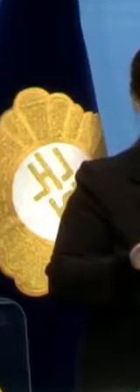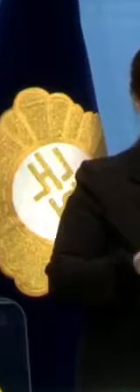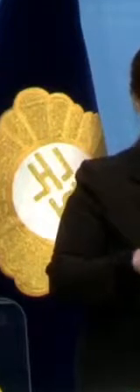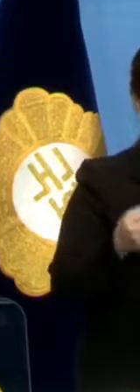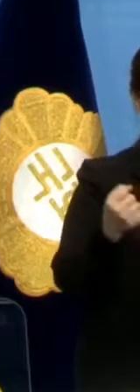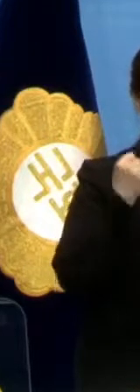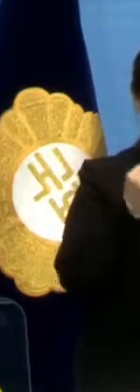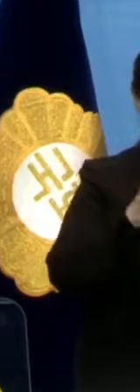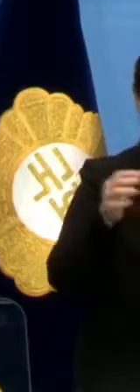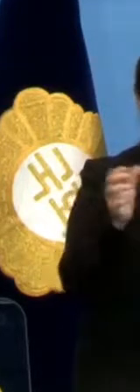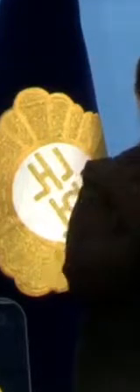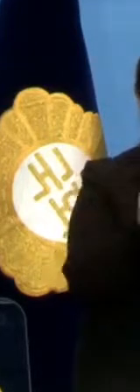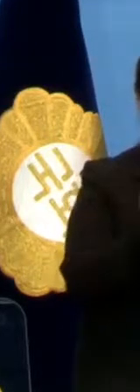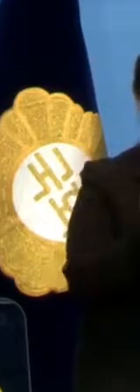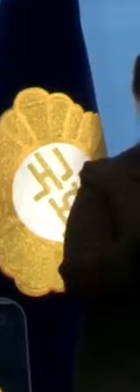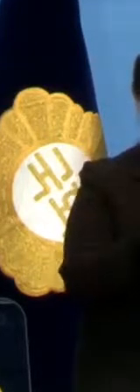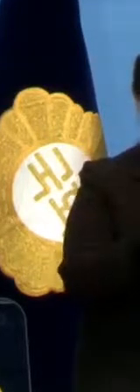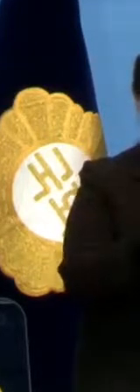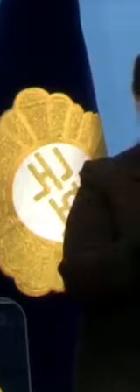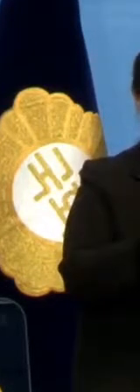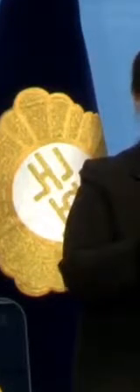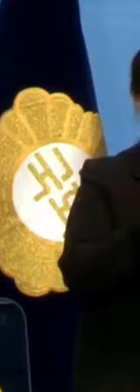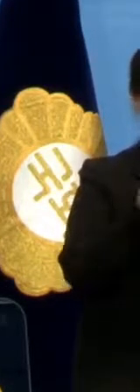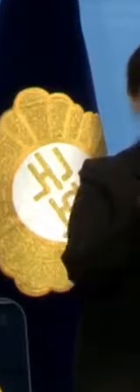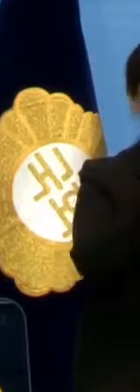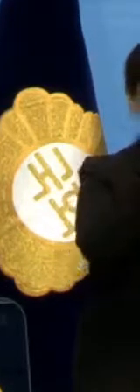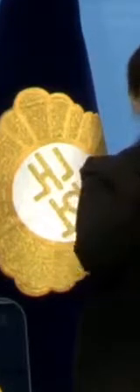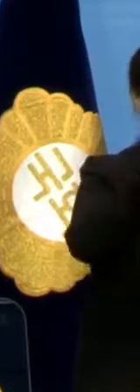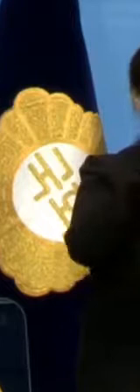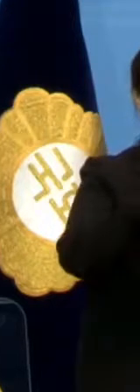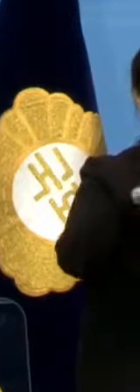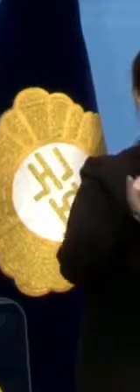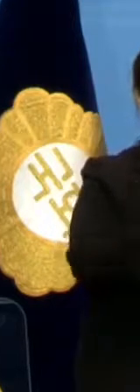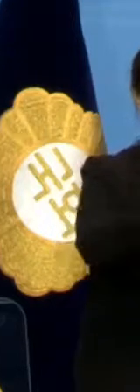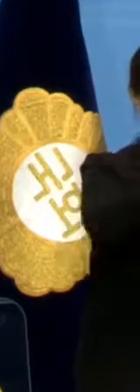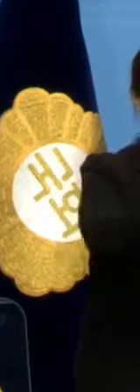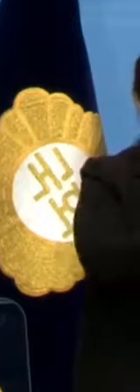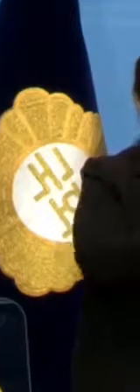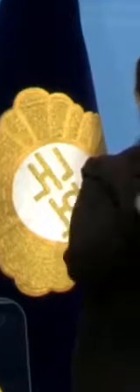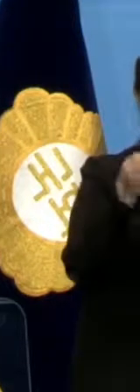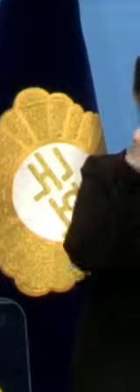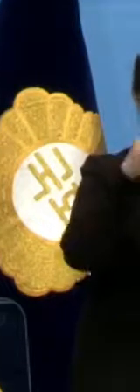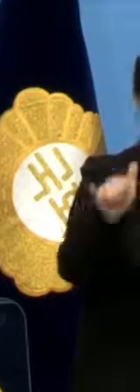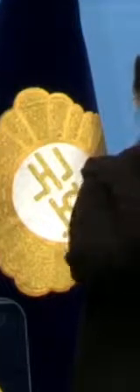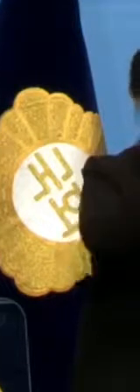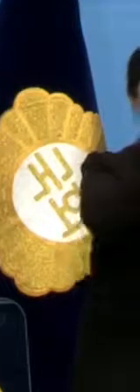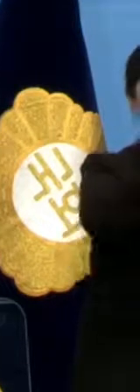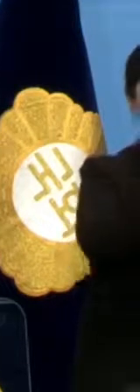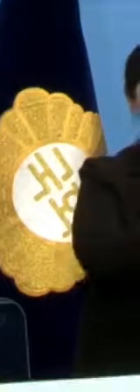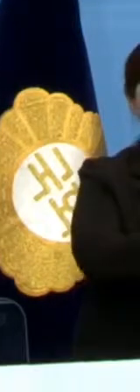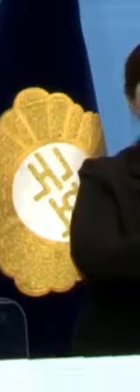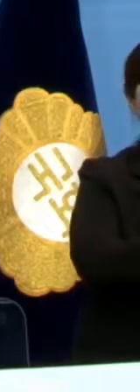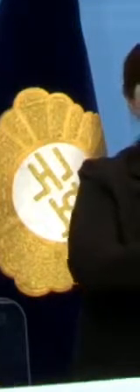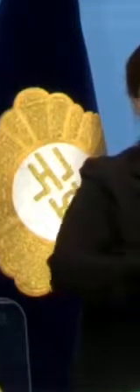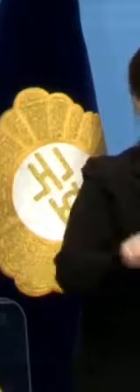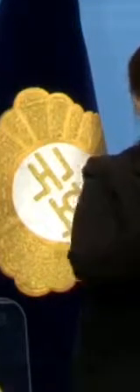힘을 모아서 이 가덕도 신공항 문제도 우리가 적극적으로 앞장서서 도와주자.